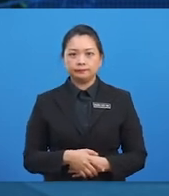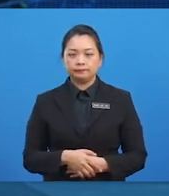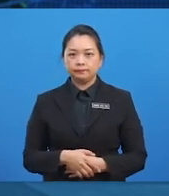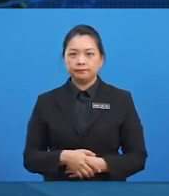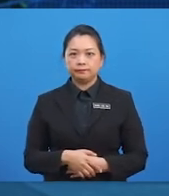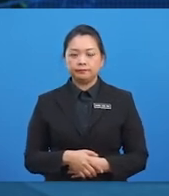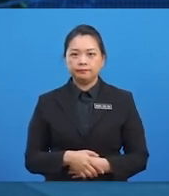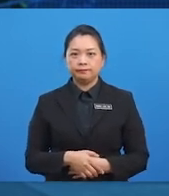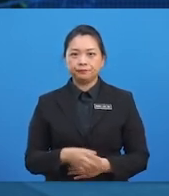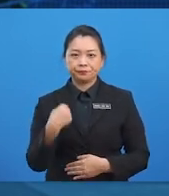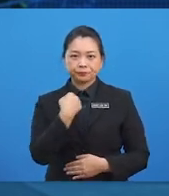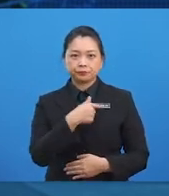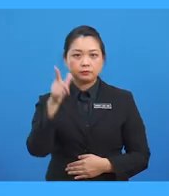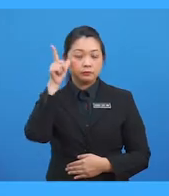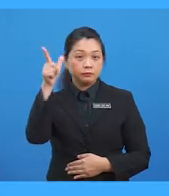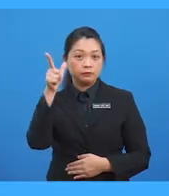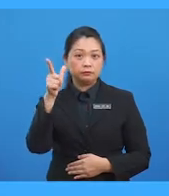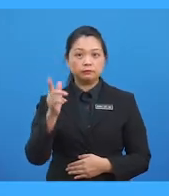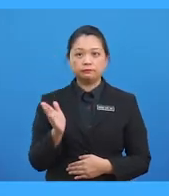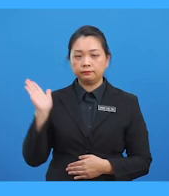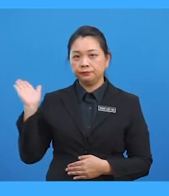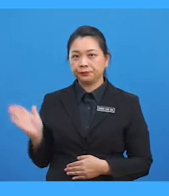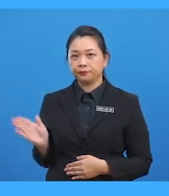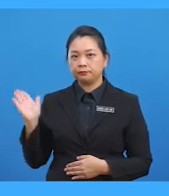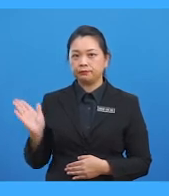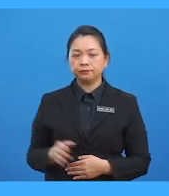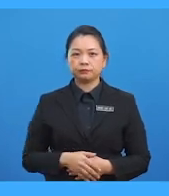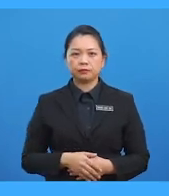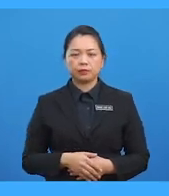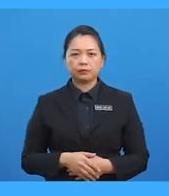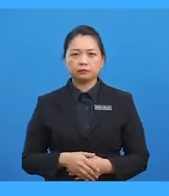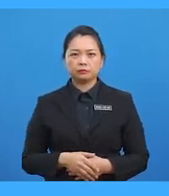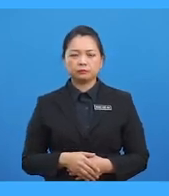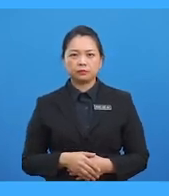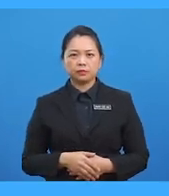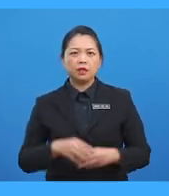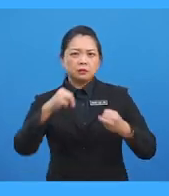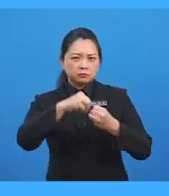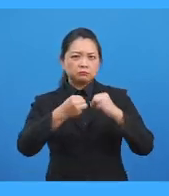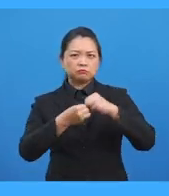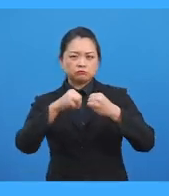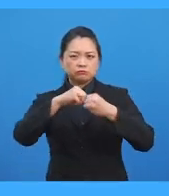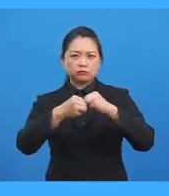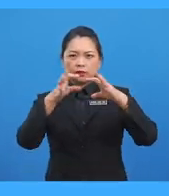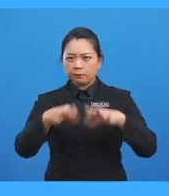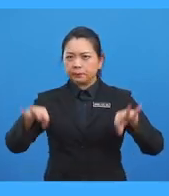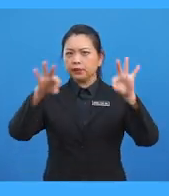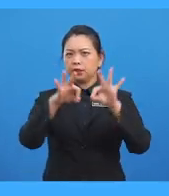Baiklah murid-murid, kita lihat pula slide seterusnya iaitu isu-isu kepentingan harta